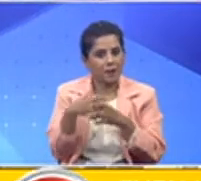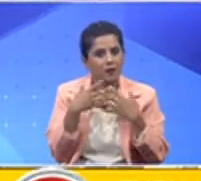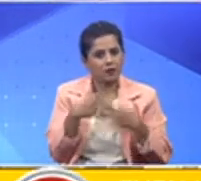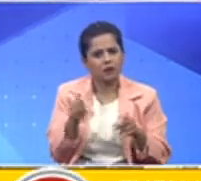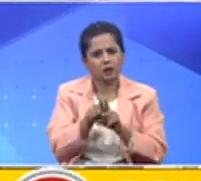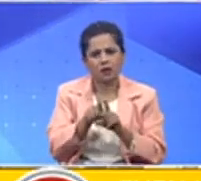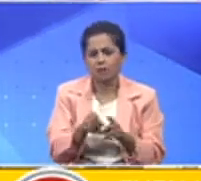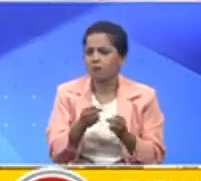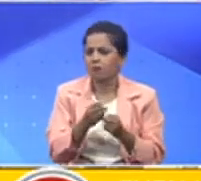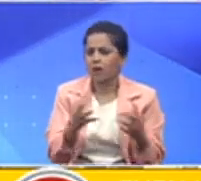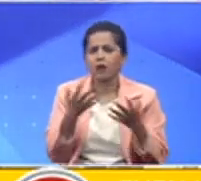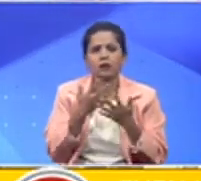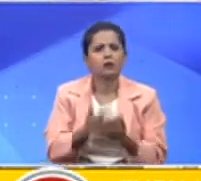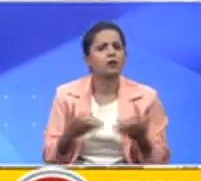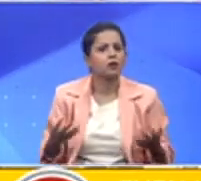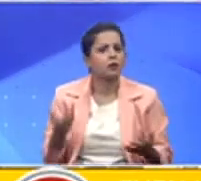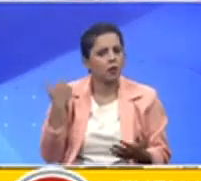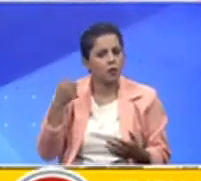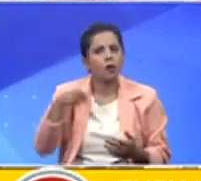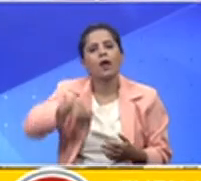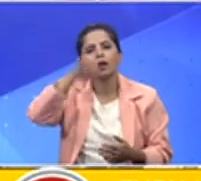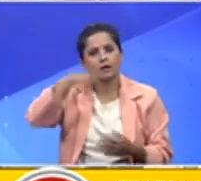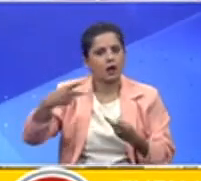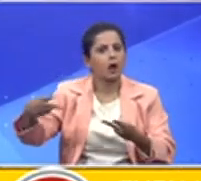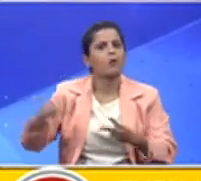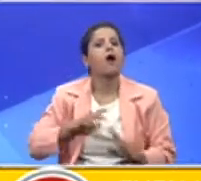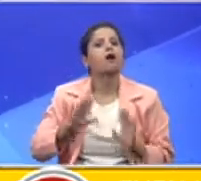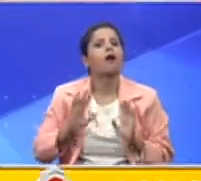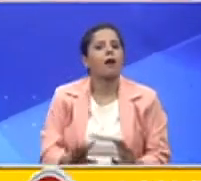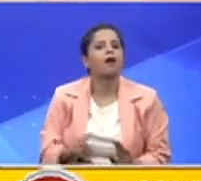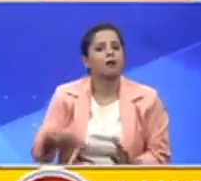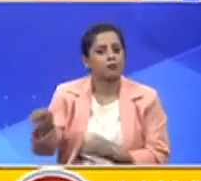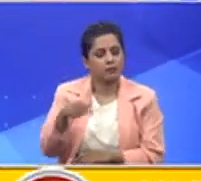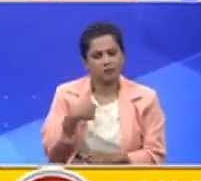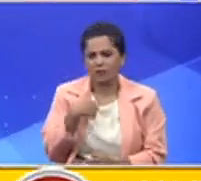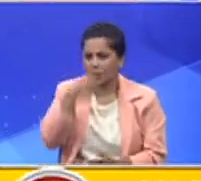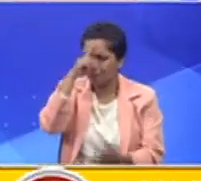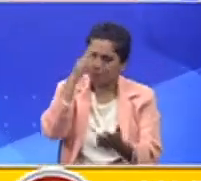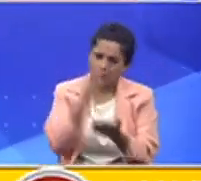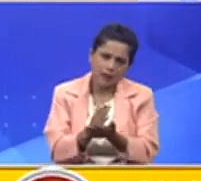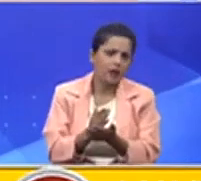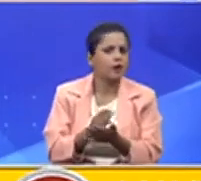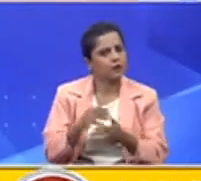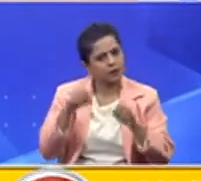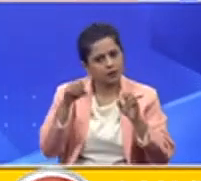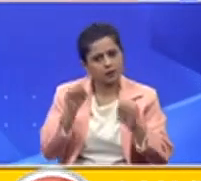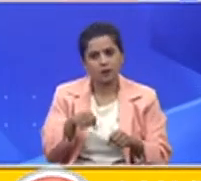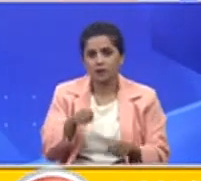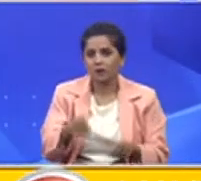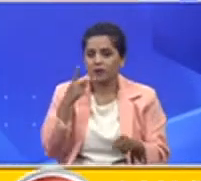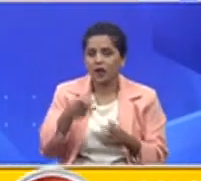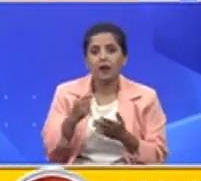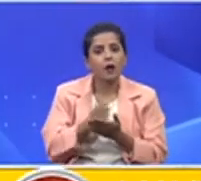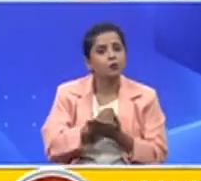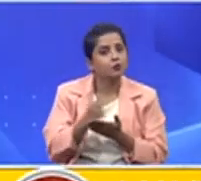तब भी कई कलाकुर्तियां भारत को लोटाई गई थी, मुझे विश्वास हैं, कि ऐसे